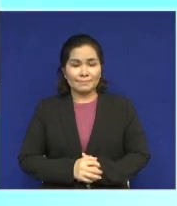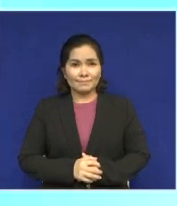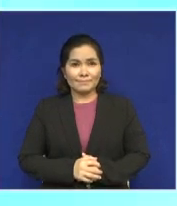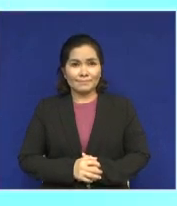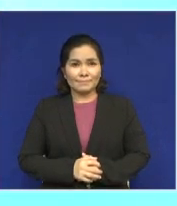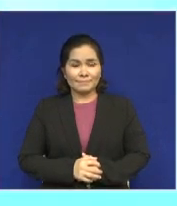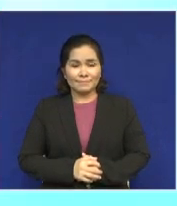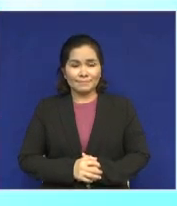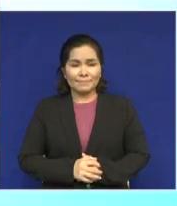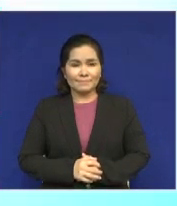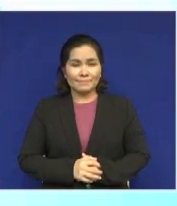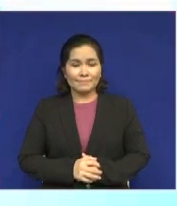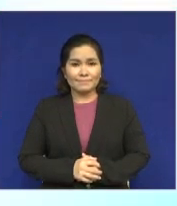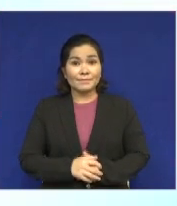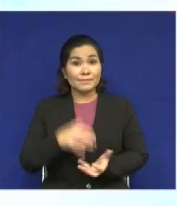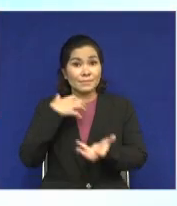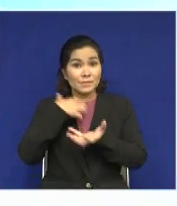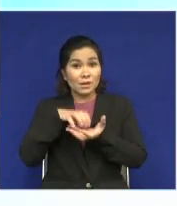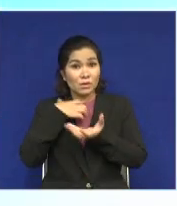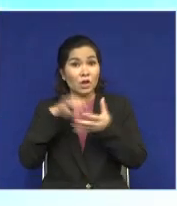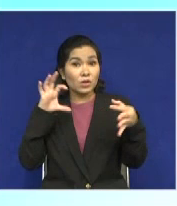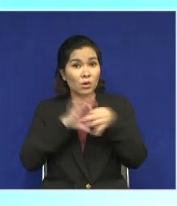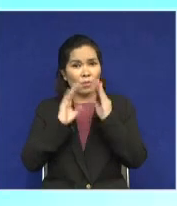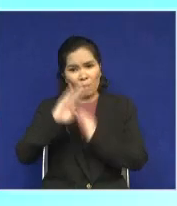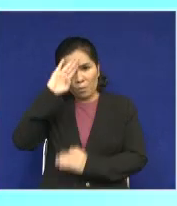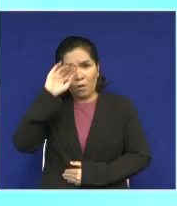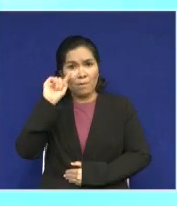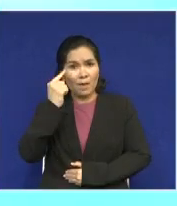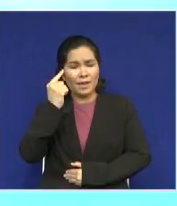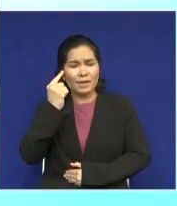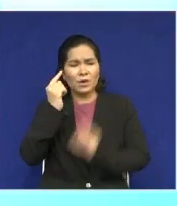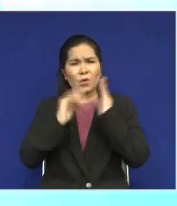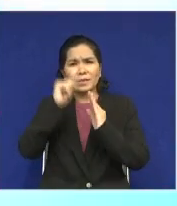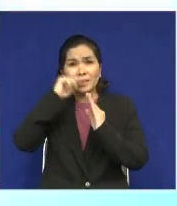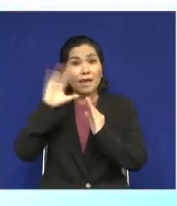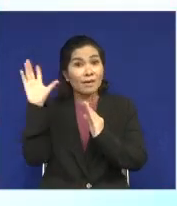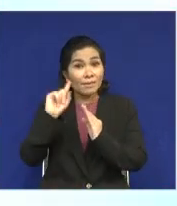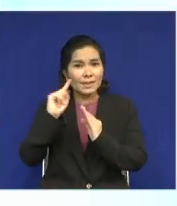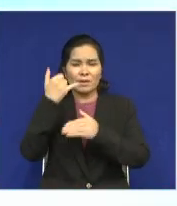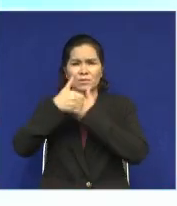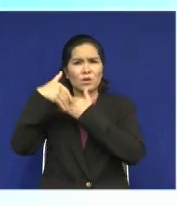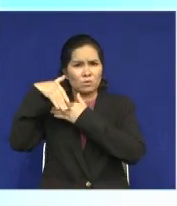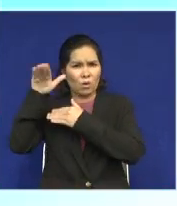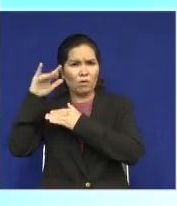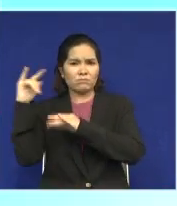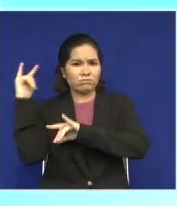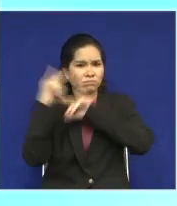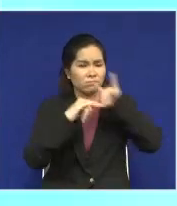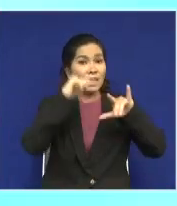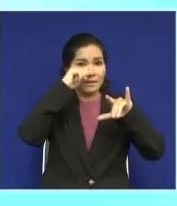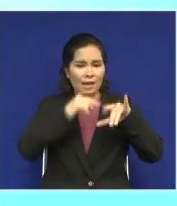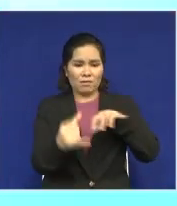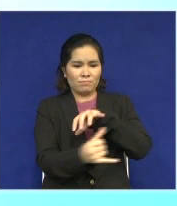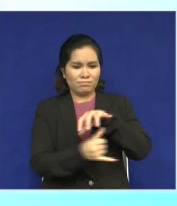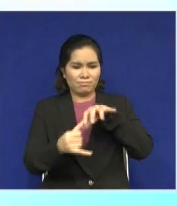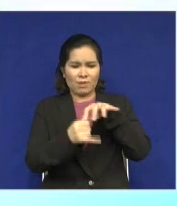มาที่รายละเอียดของผู้ป่วยรายใหม่ในวันนี้นะคะซึ่งเป็นคนไทยที่เดินทางกลับมาจากต่างประเทศและเข้าพักในส